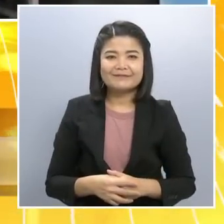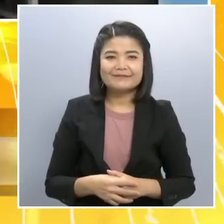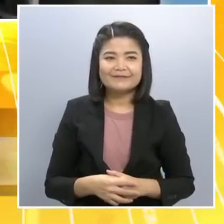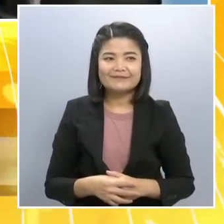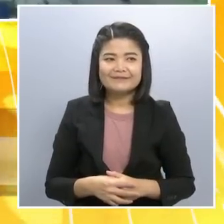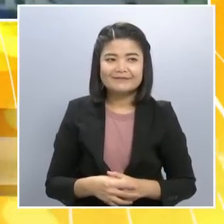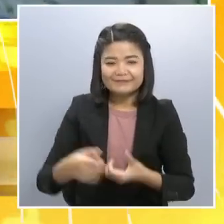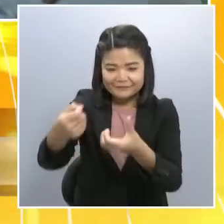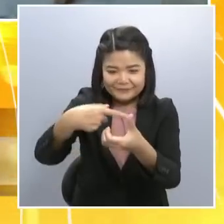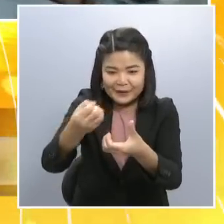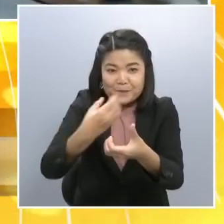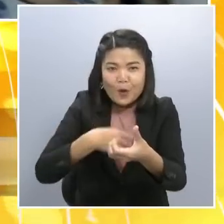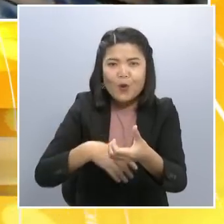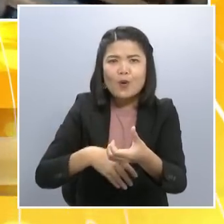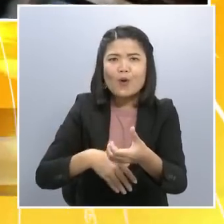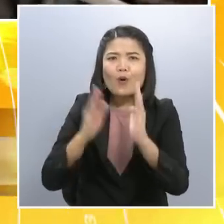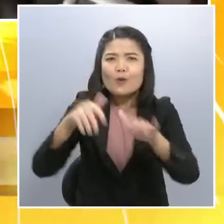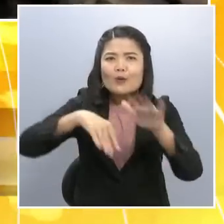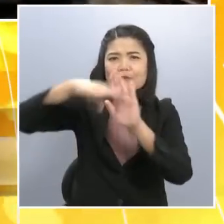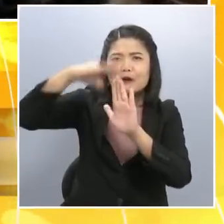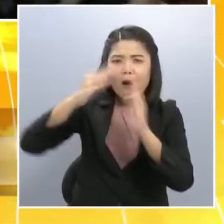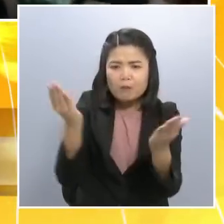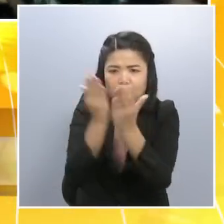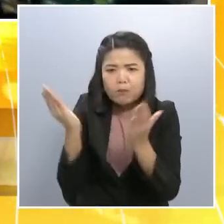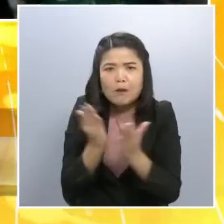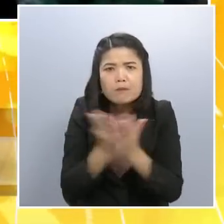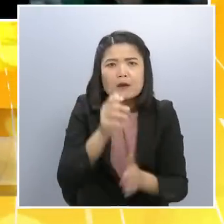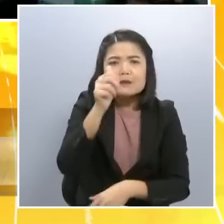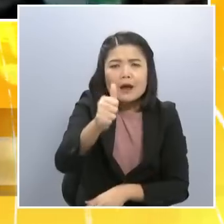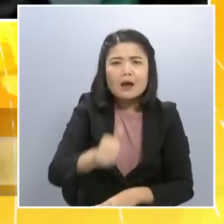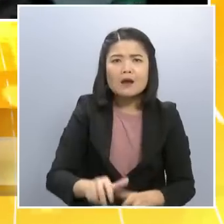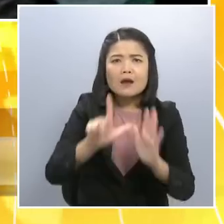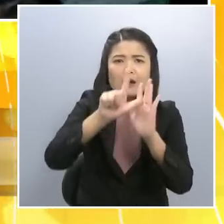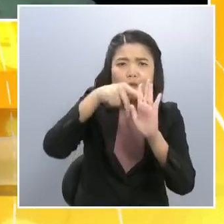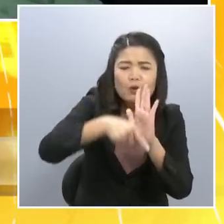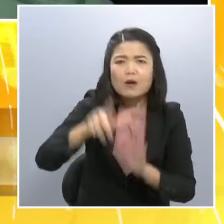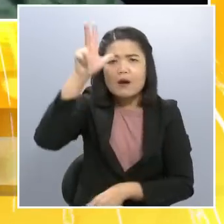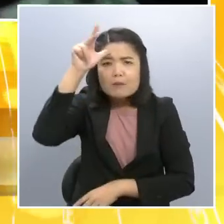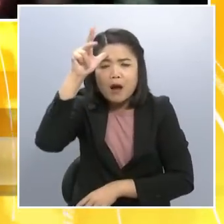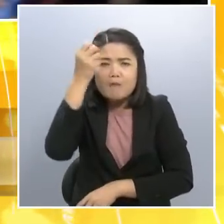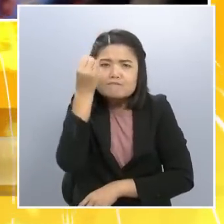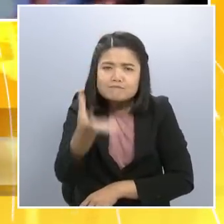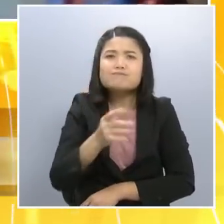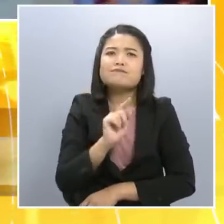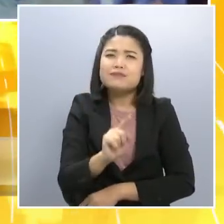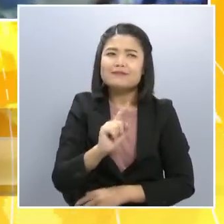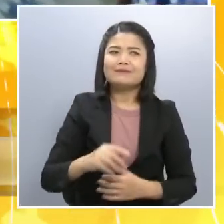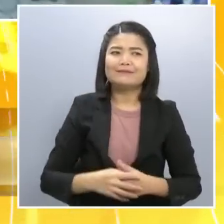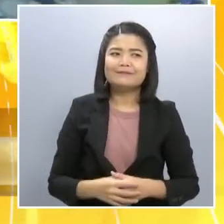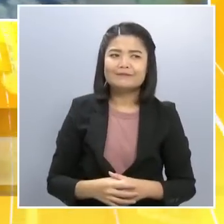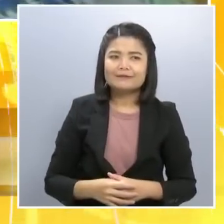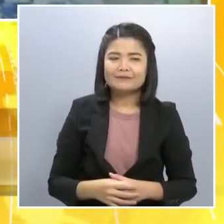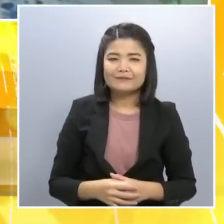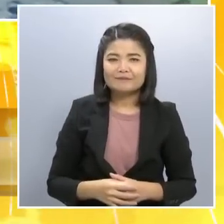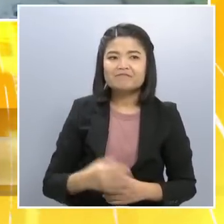มส่ง SMS มาบอกว่าคนเหนือถูกกันเยอะมากลำพูนลำปางอะไรถูกกันเยอะมาก ทำไมอ่ะถ้าอย่างนั้นเดี๋ยว